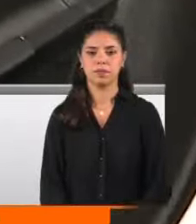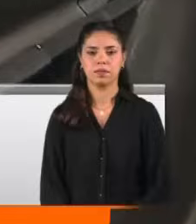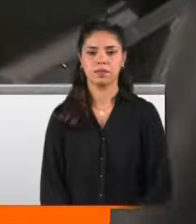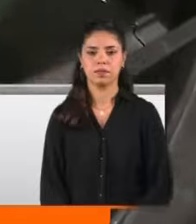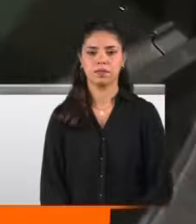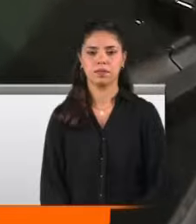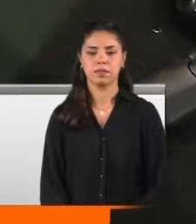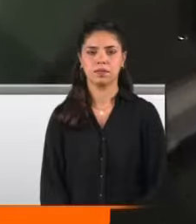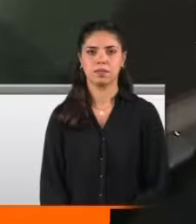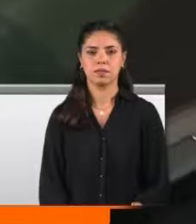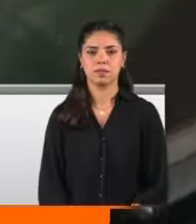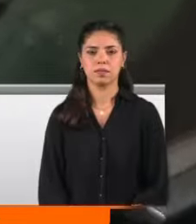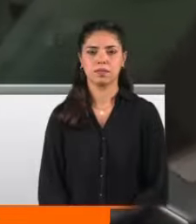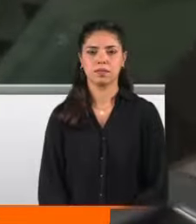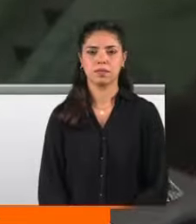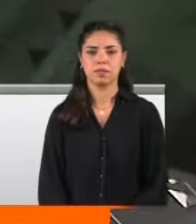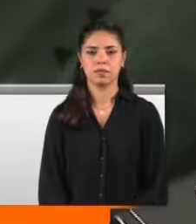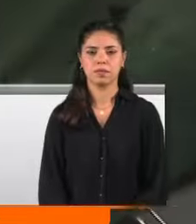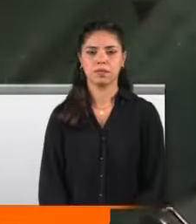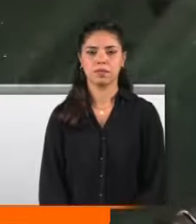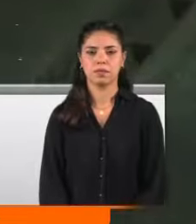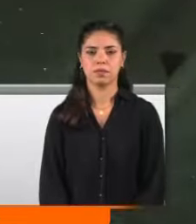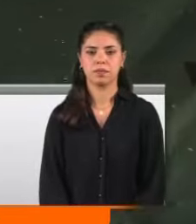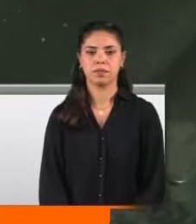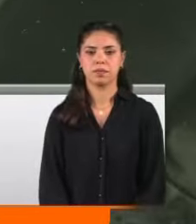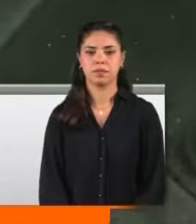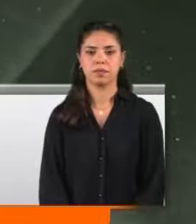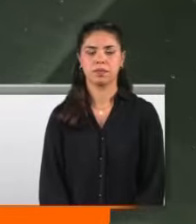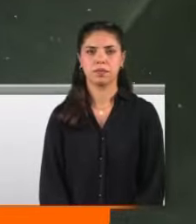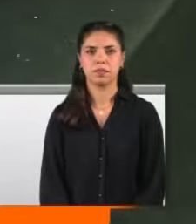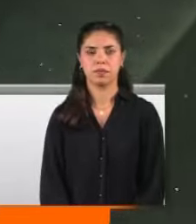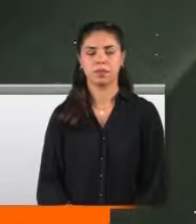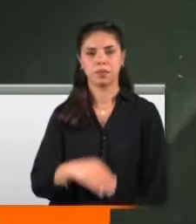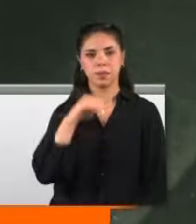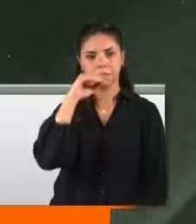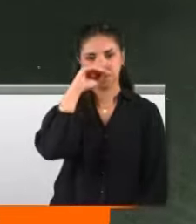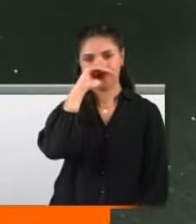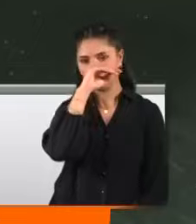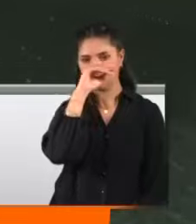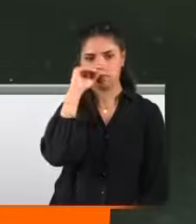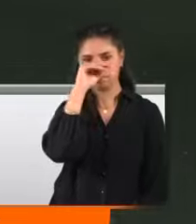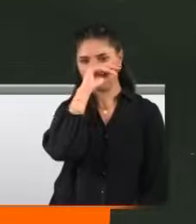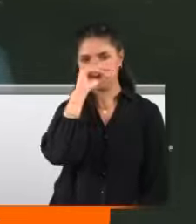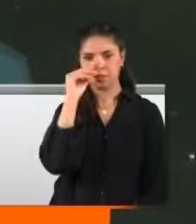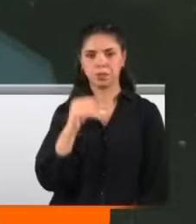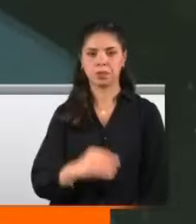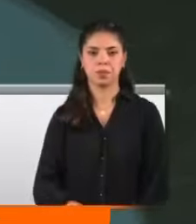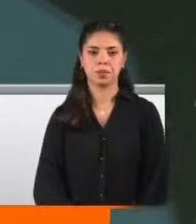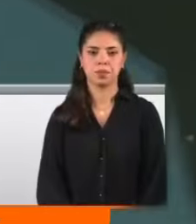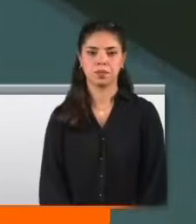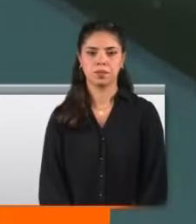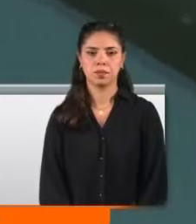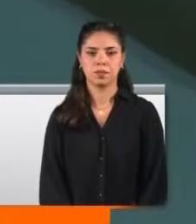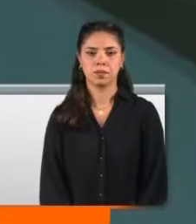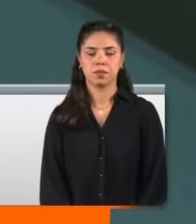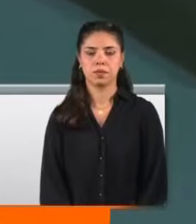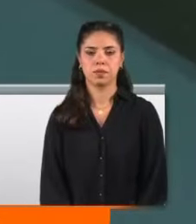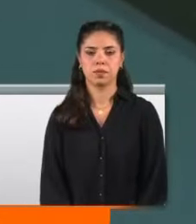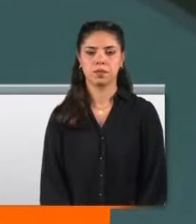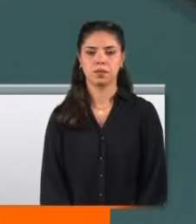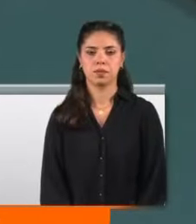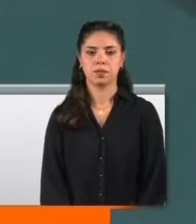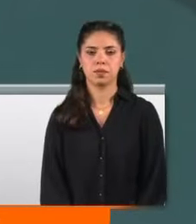Burada herhangi bir yanıcı madde, zaten şu anda üstünde bulunduğu plastik malzeme de yanıcı olduğundan dolayı şuradaki ışık kırılması, ısının